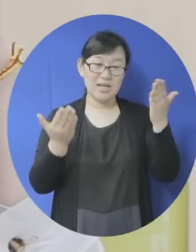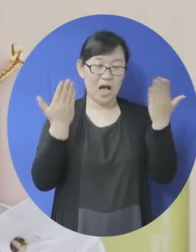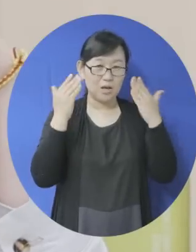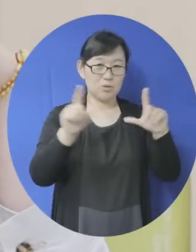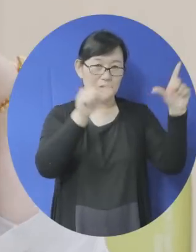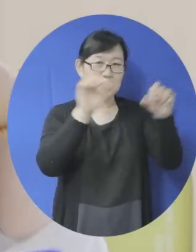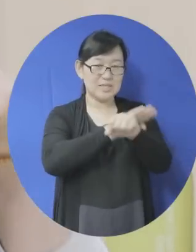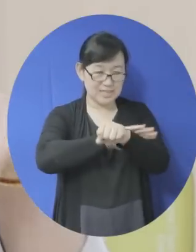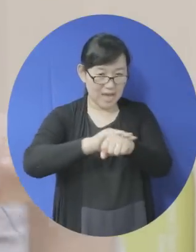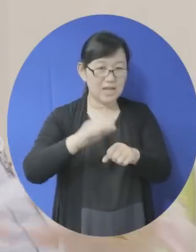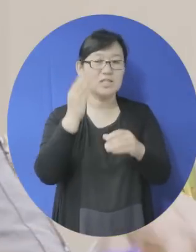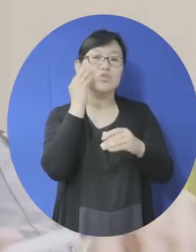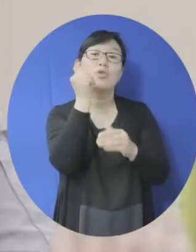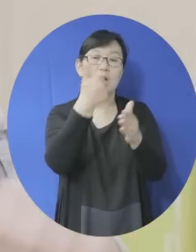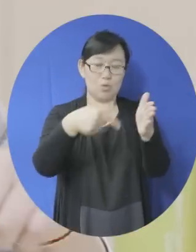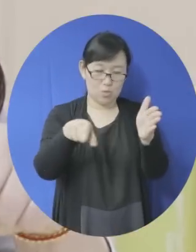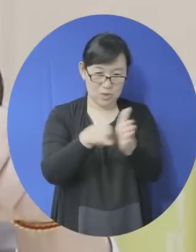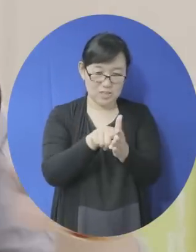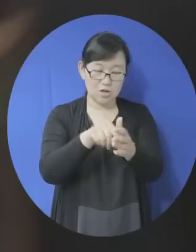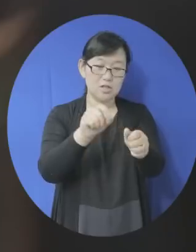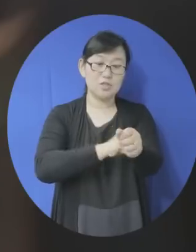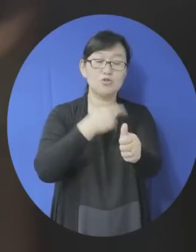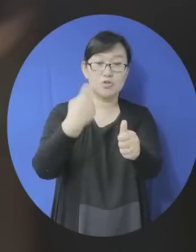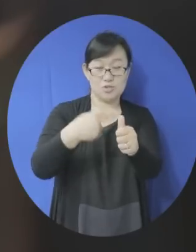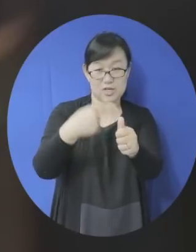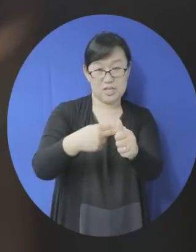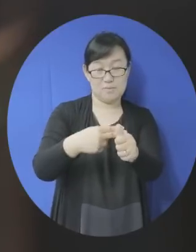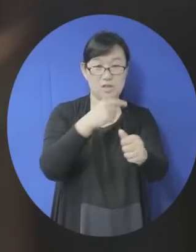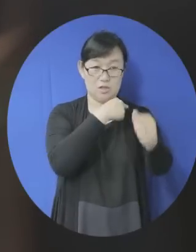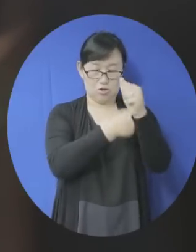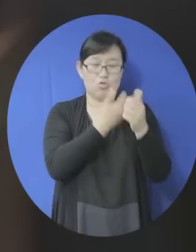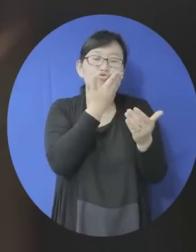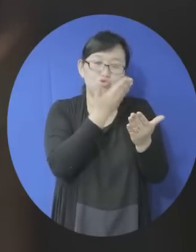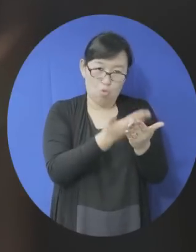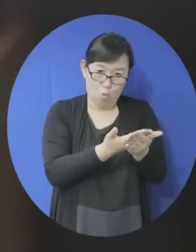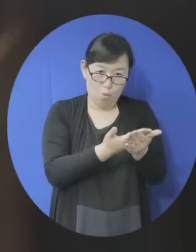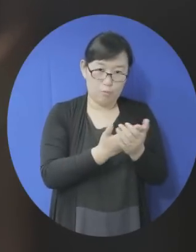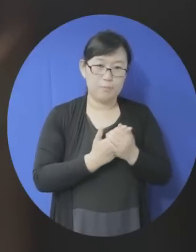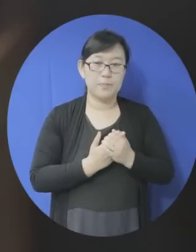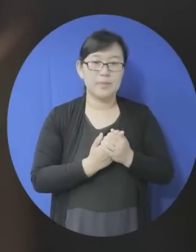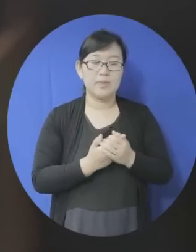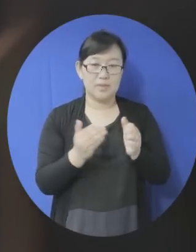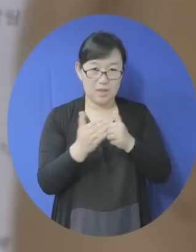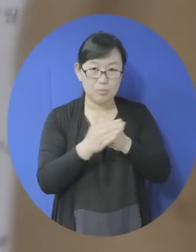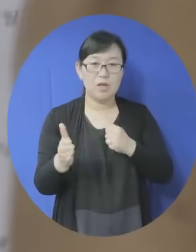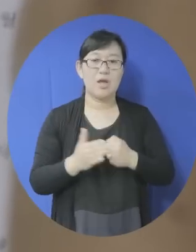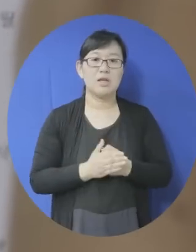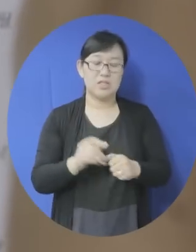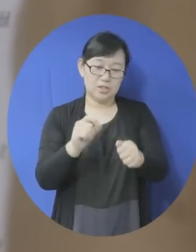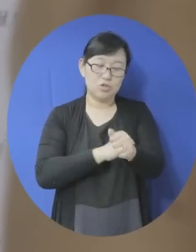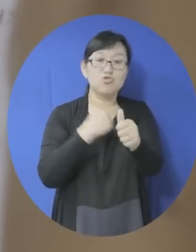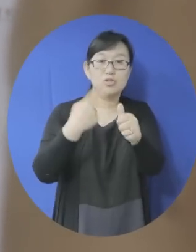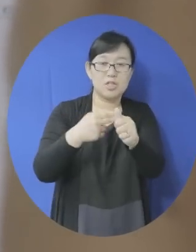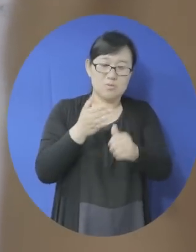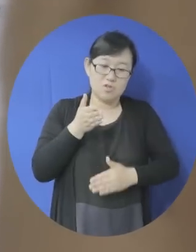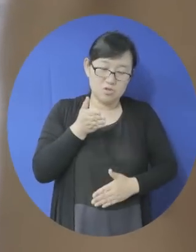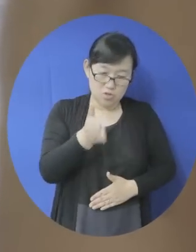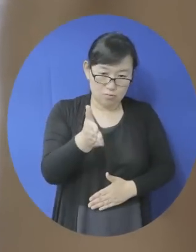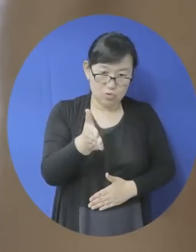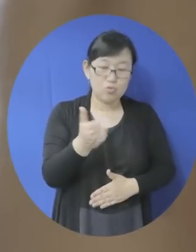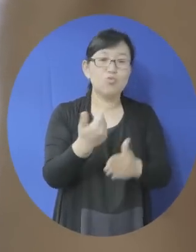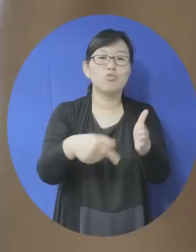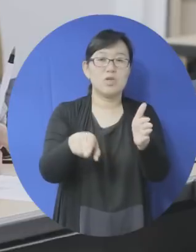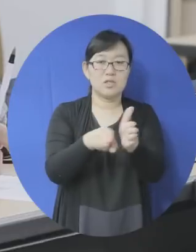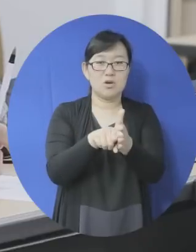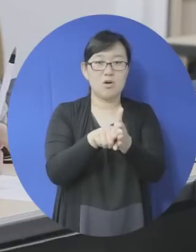학생들이 학교 생활에 잘 적응하기 위해선 특수교사의 역량이 매우 중요합니다. 따라서 특수교사의